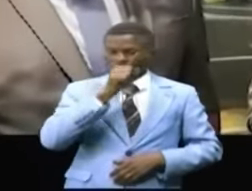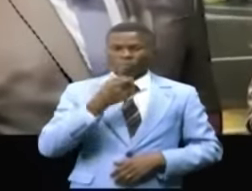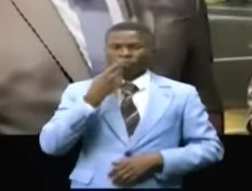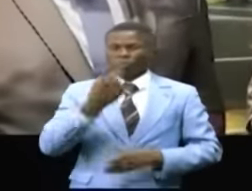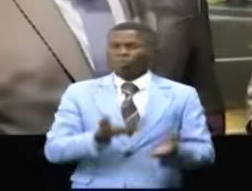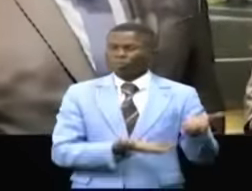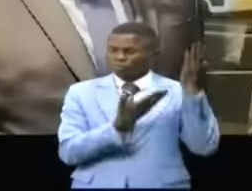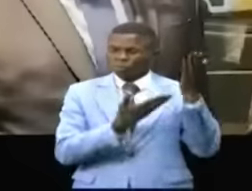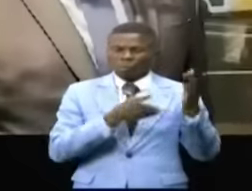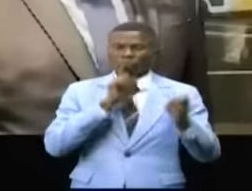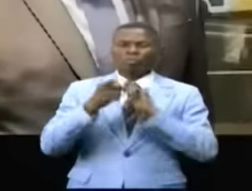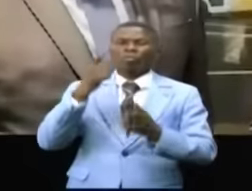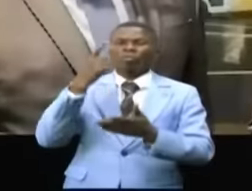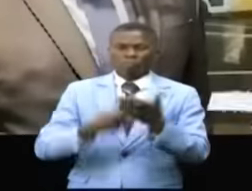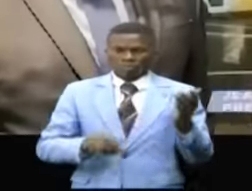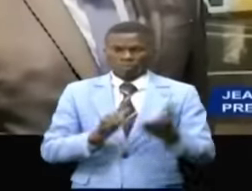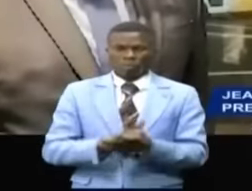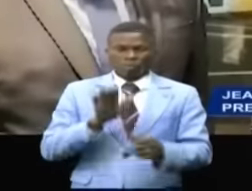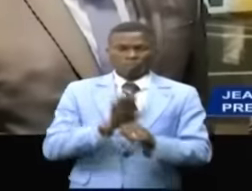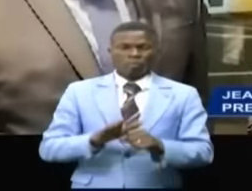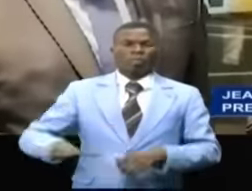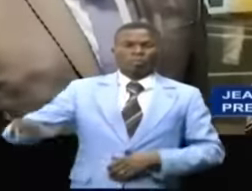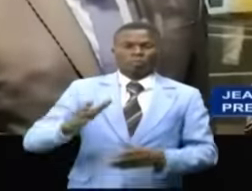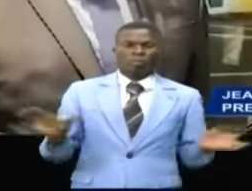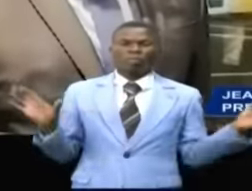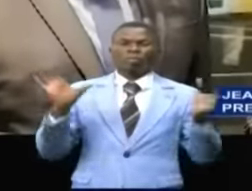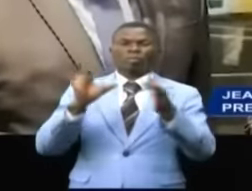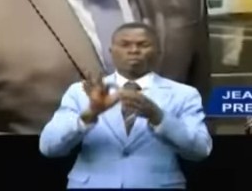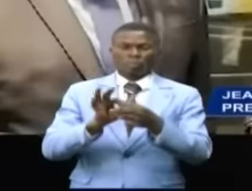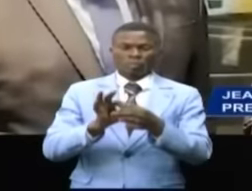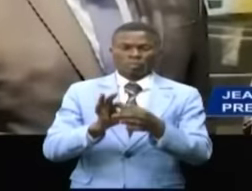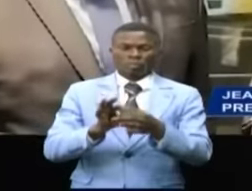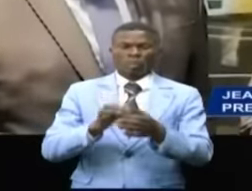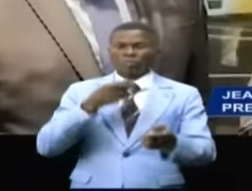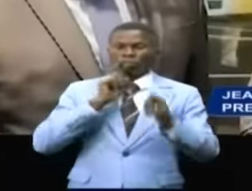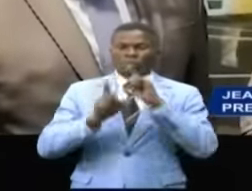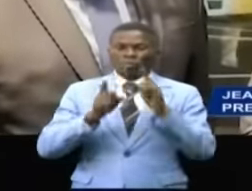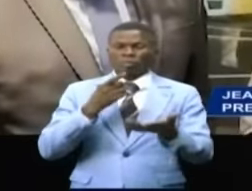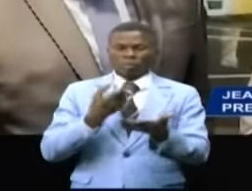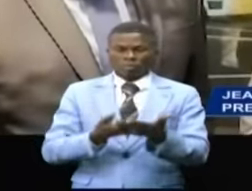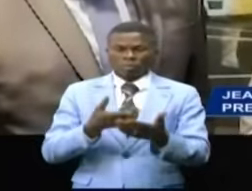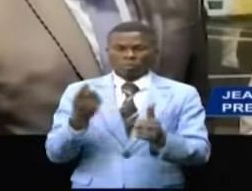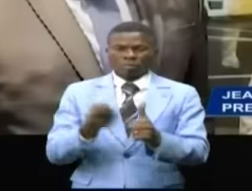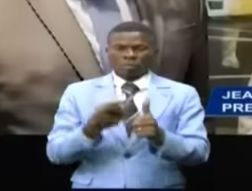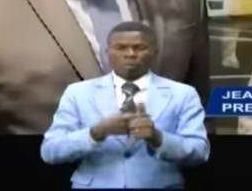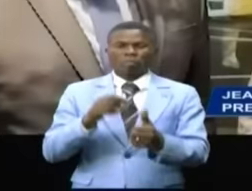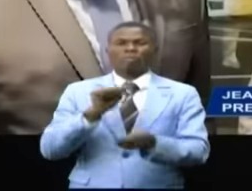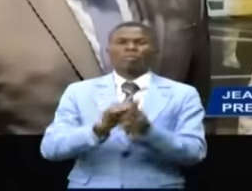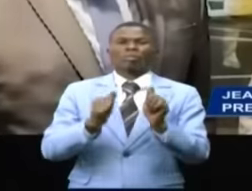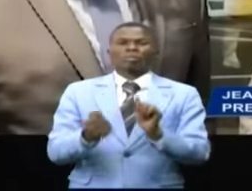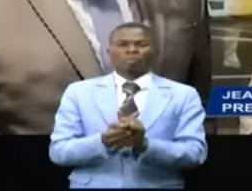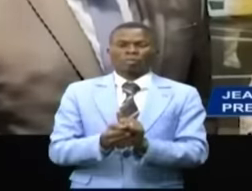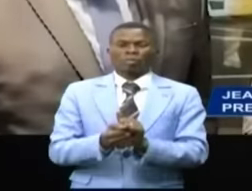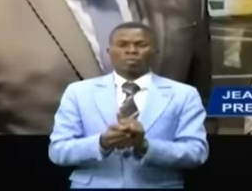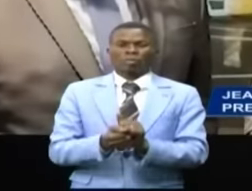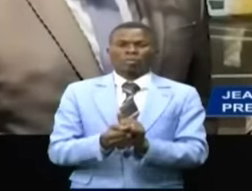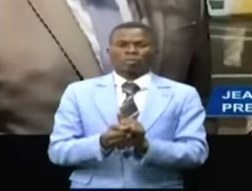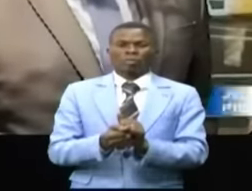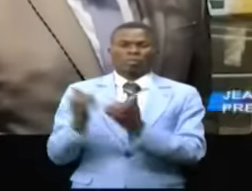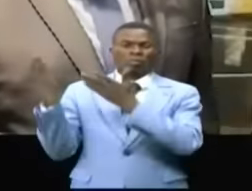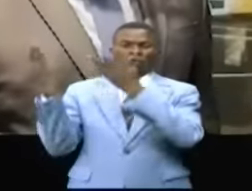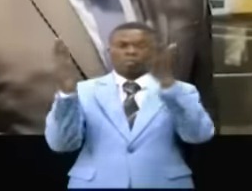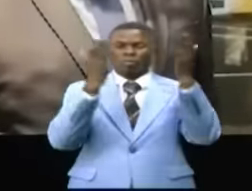l'essentiel des échanges. Plusieurs pays qui se sont retrouvés pour discuter d'abord des questions de